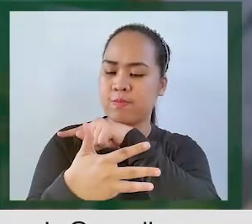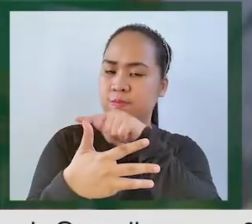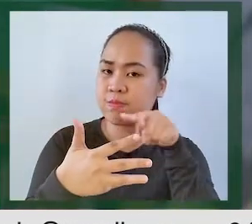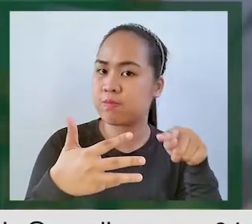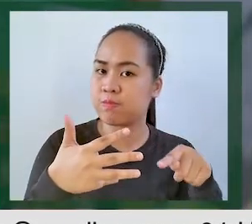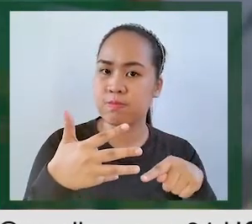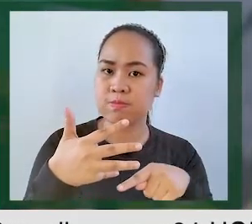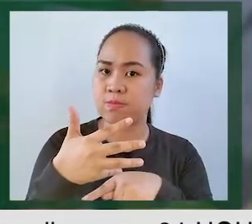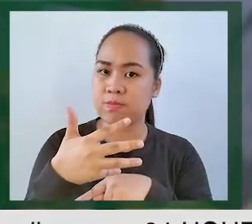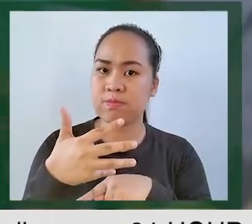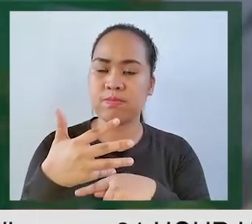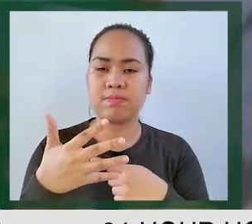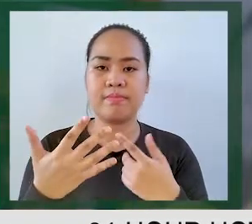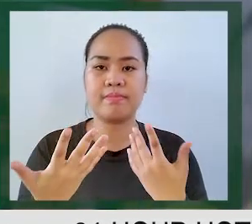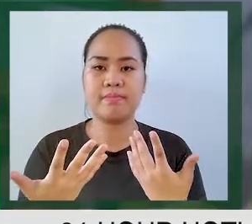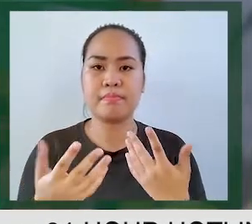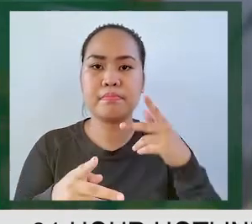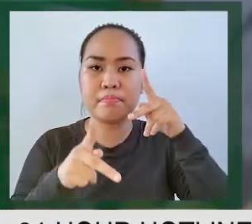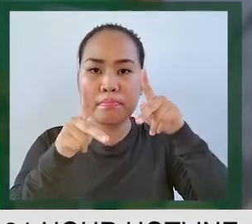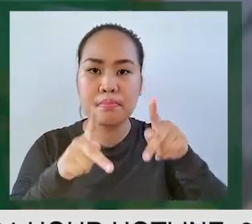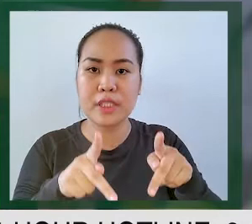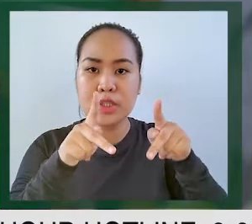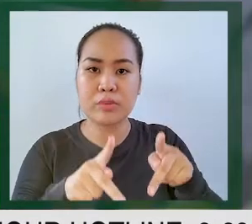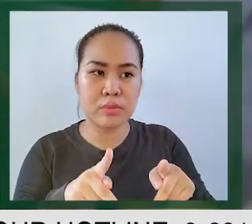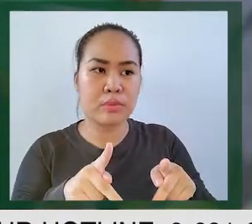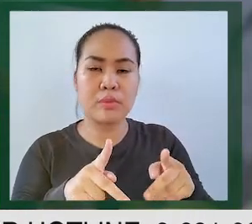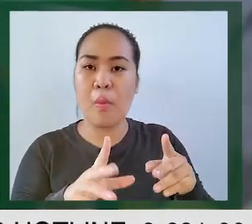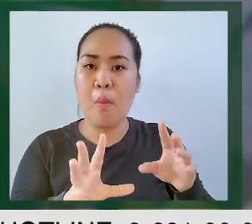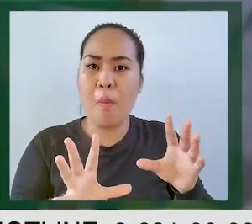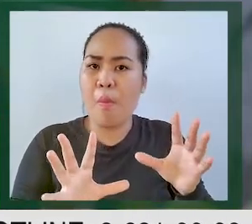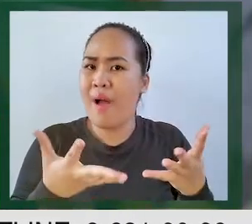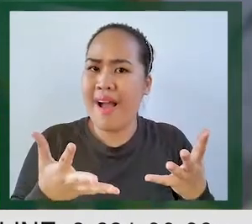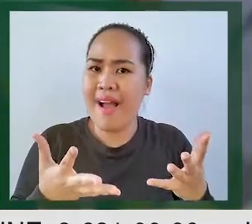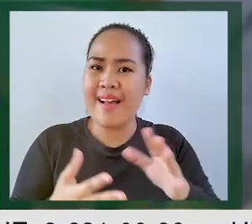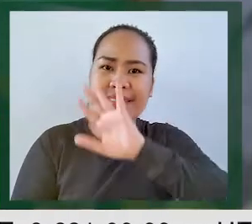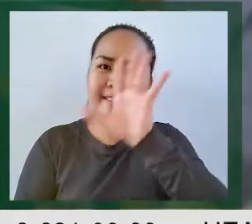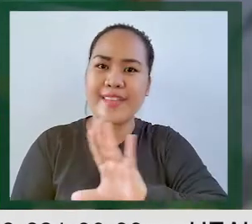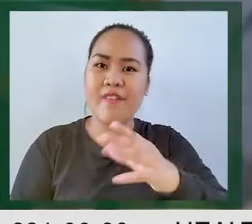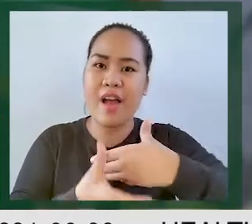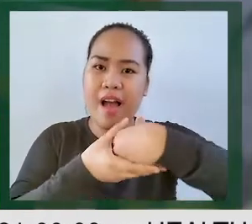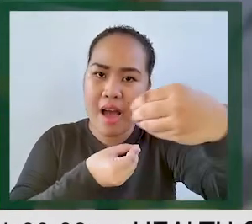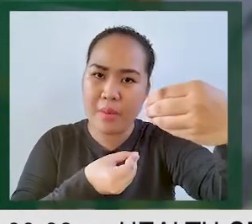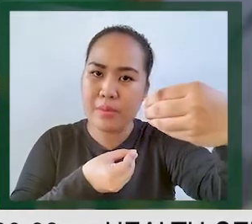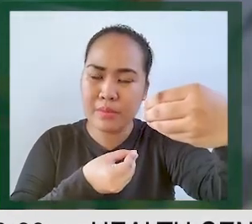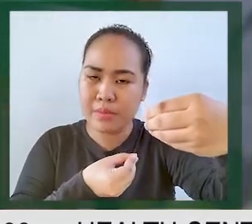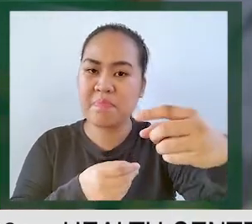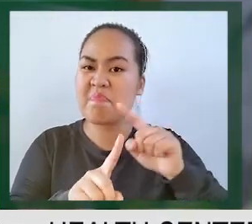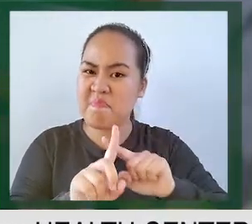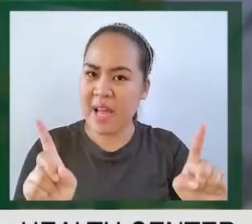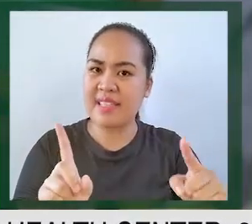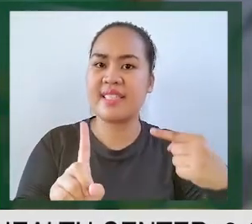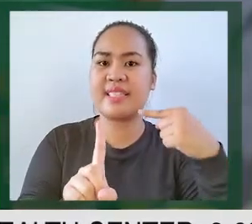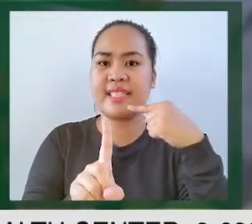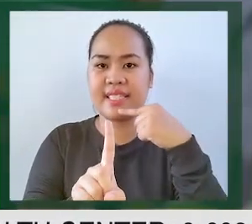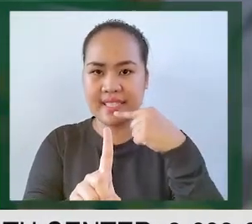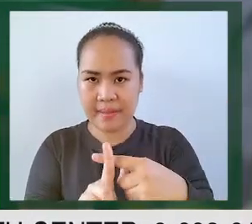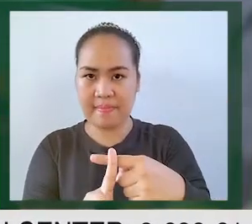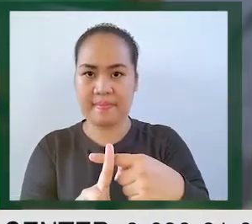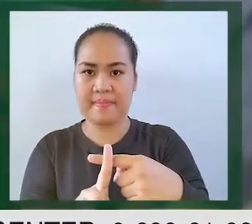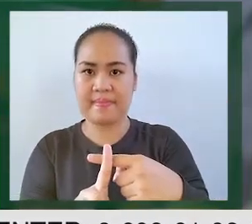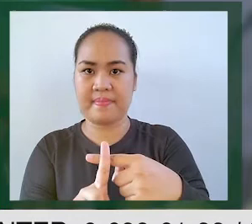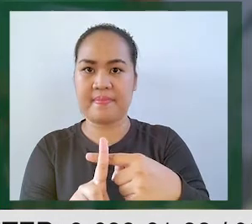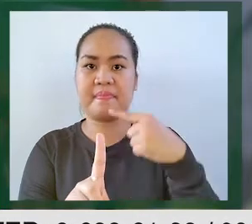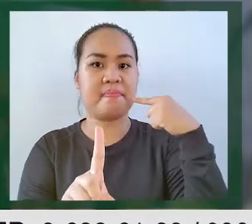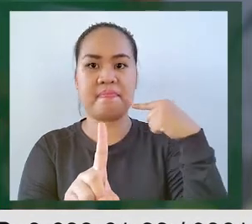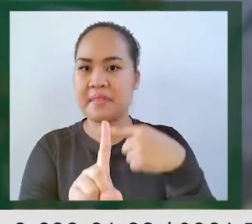Driver. Kasambahay. Diba? So, syempre, sila ang ating mga pinakikisuyuan eh, para